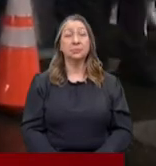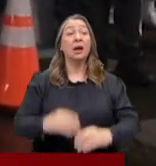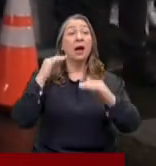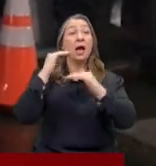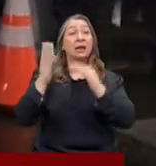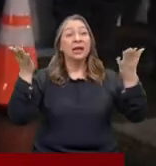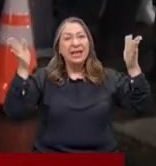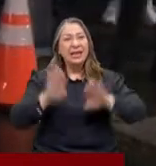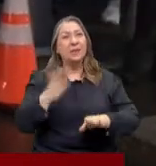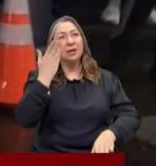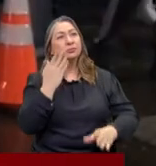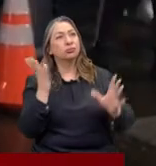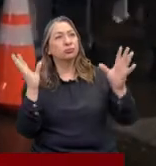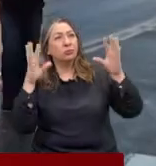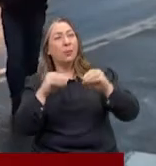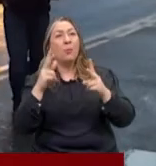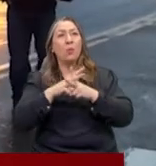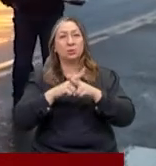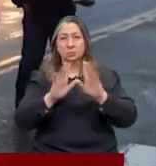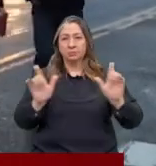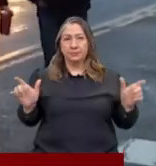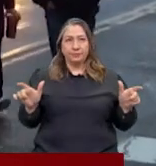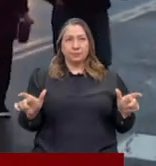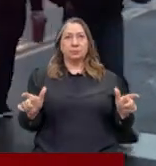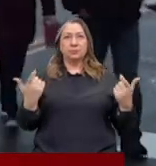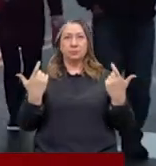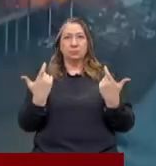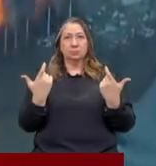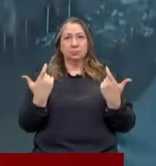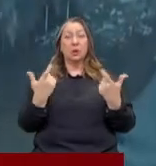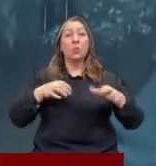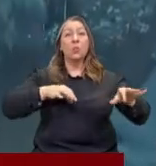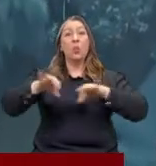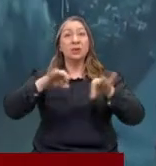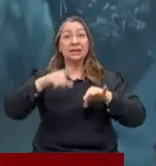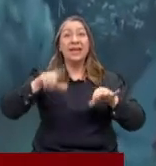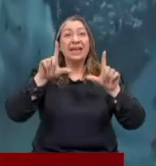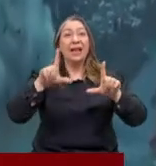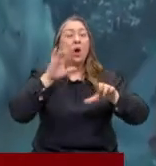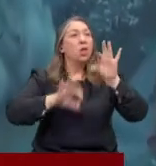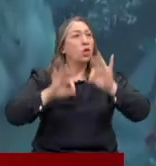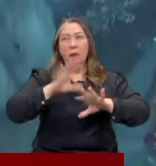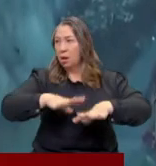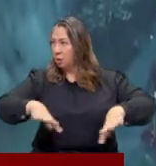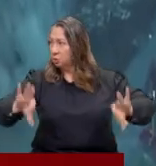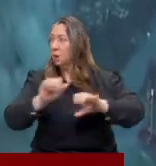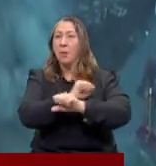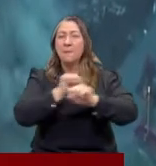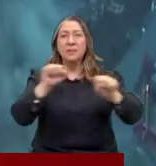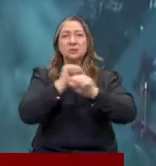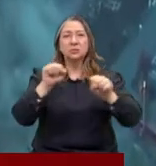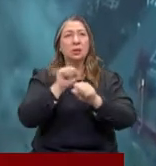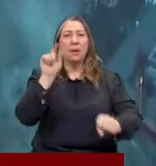Halk yıkımı izlemek için toplandı. Polis çevrede geniş güvenlik önlemleri aldı. Mühendisler gerekli kontrollerin ardından